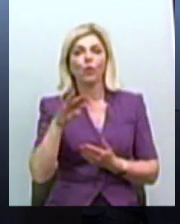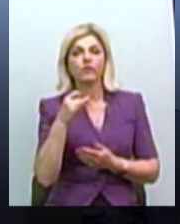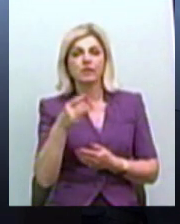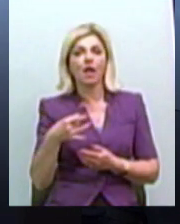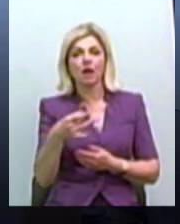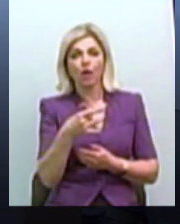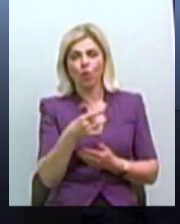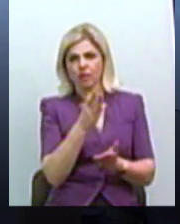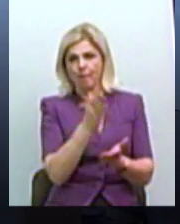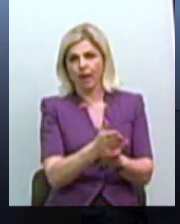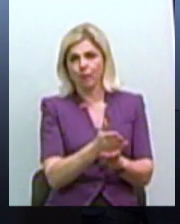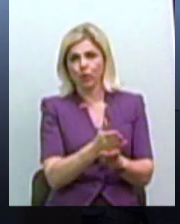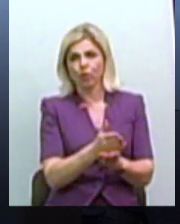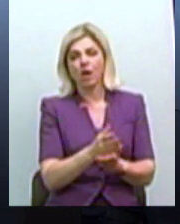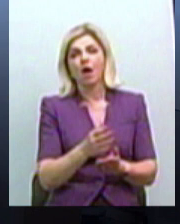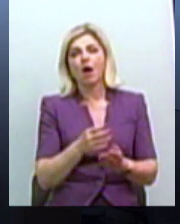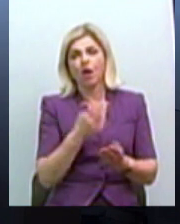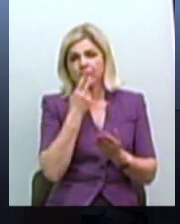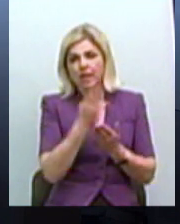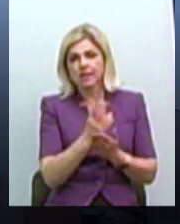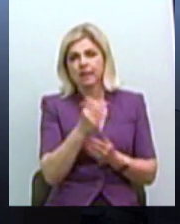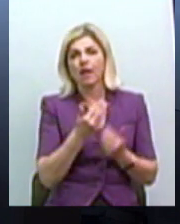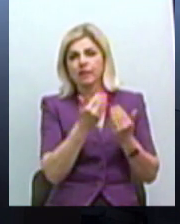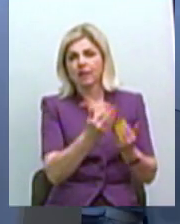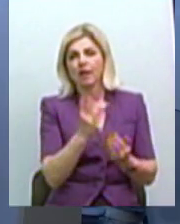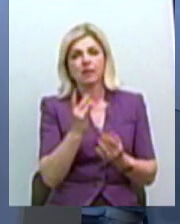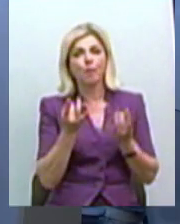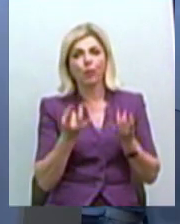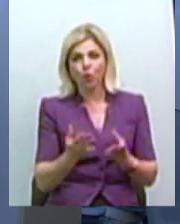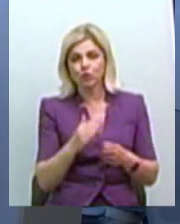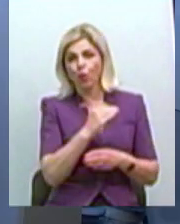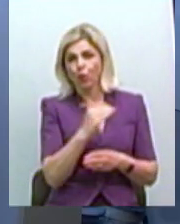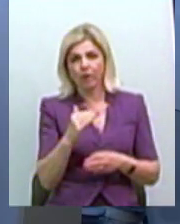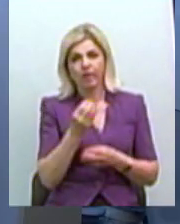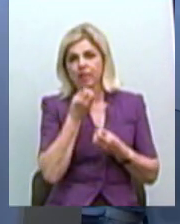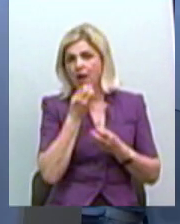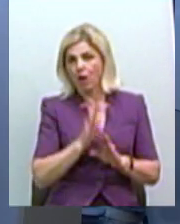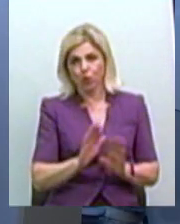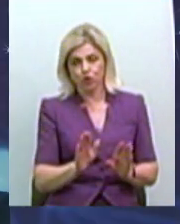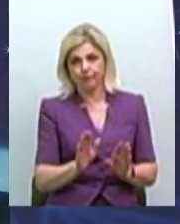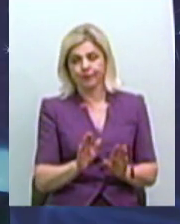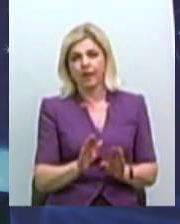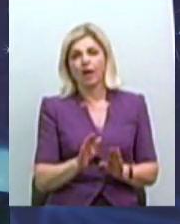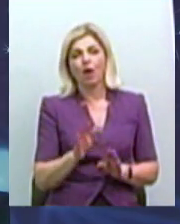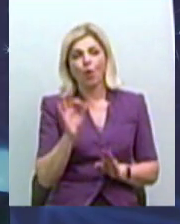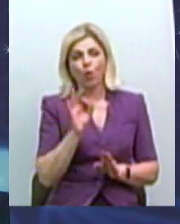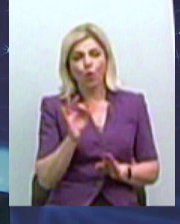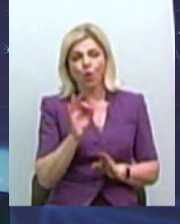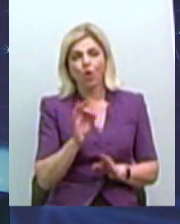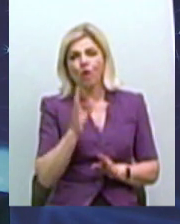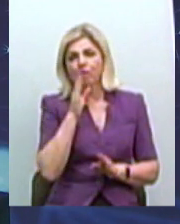напрямую, но отразится на них просто на уровне очень нехорошем. Я имею в виду о